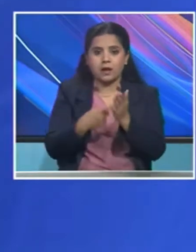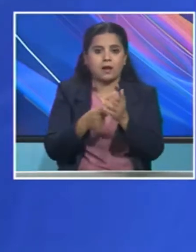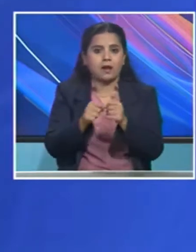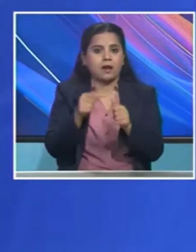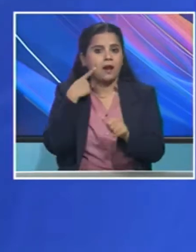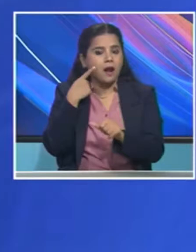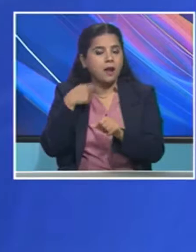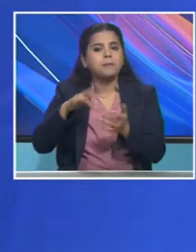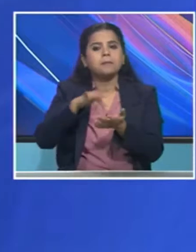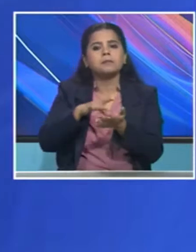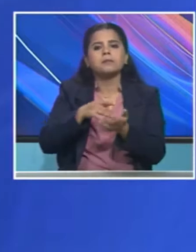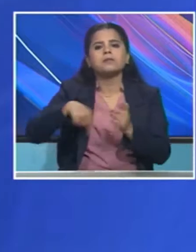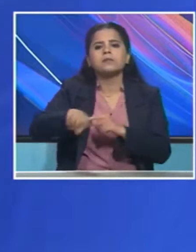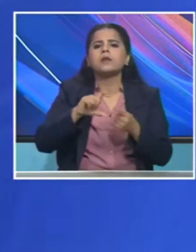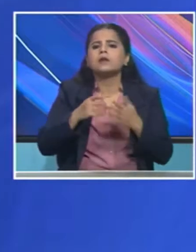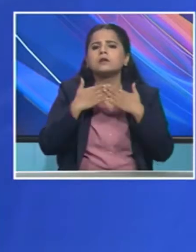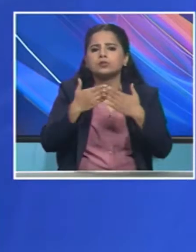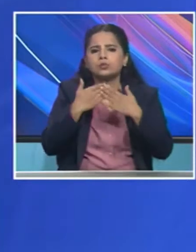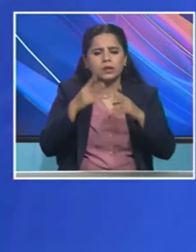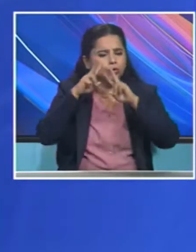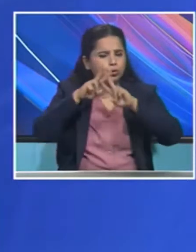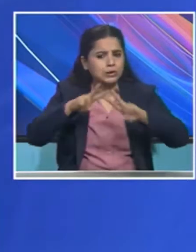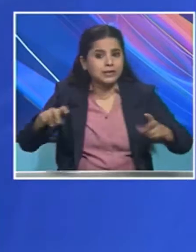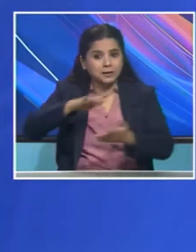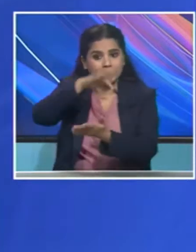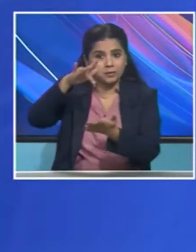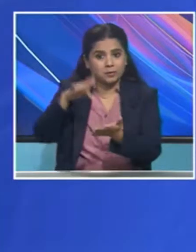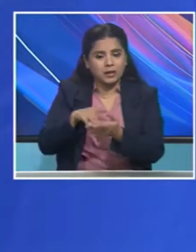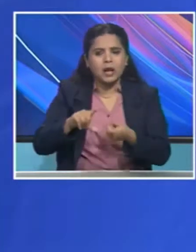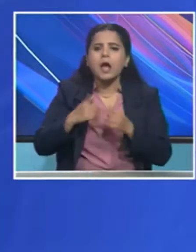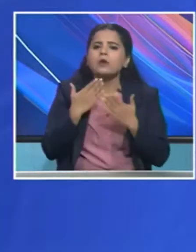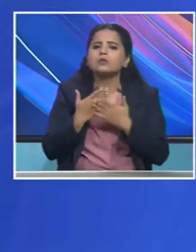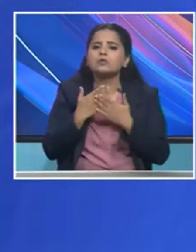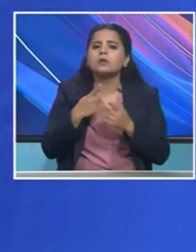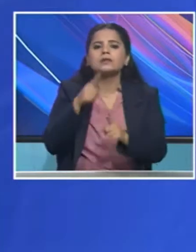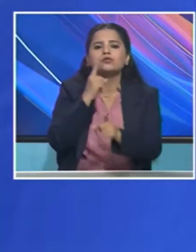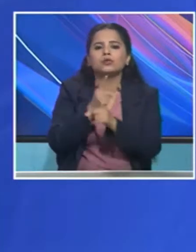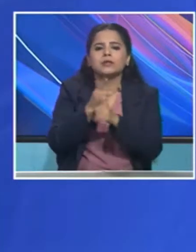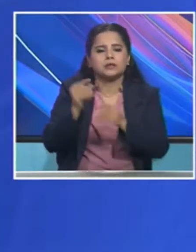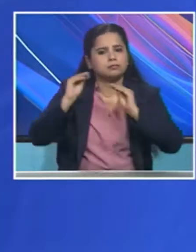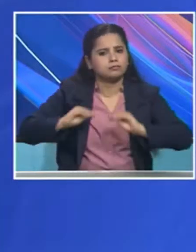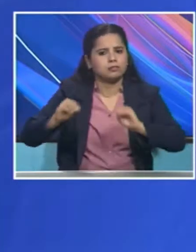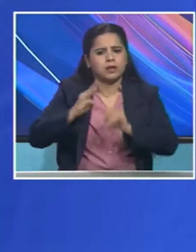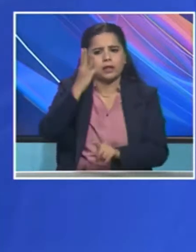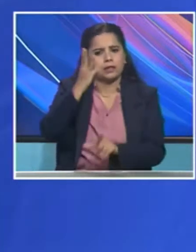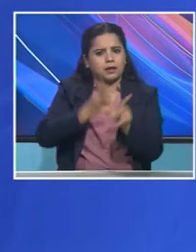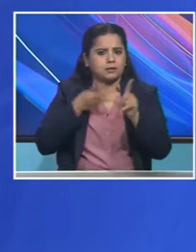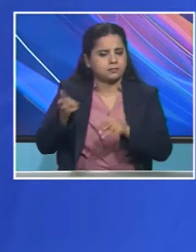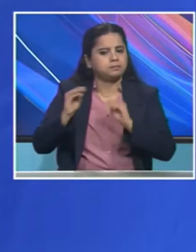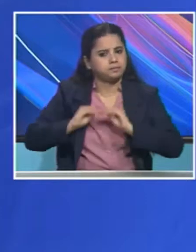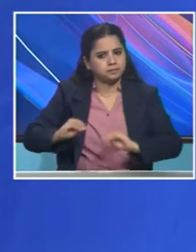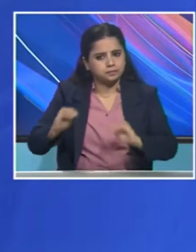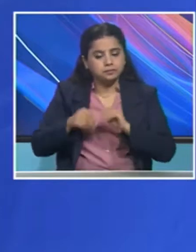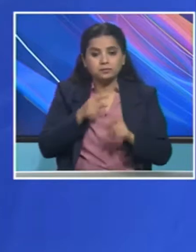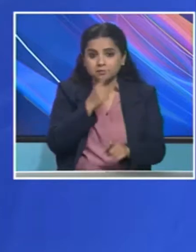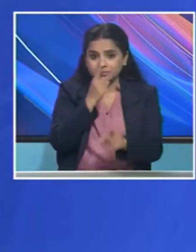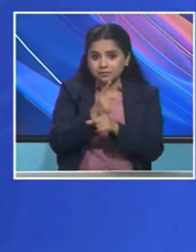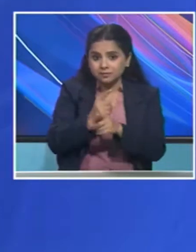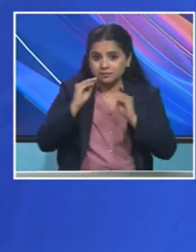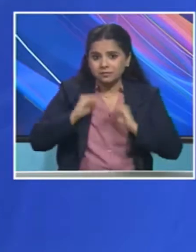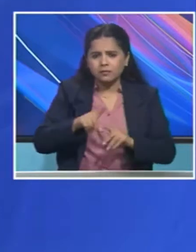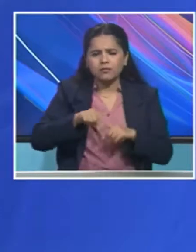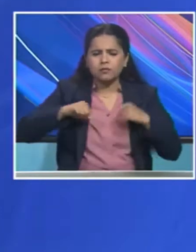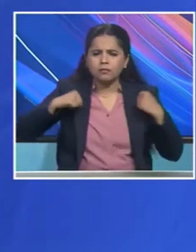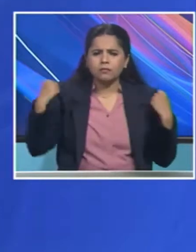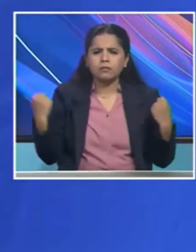अरविंदो इंटीग्रल एजुकेशन एंड रिसर्च सेंटर में शिक्षक के तौर पर करीब 3 साल तक पढ़ाया। एक शिक्षक के तौर पर उनकी मेहनत